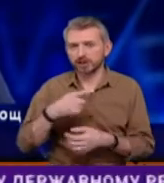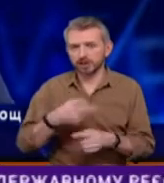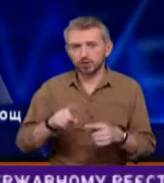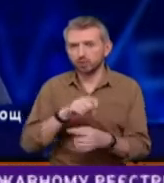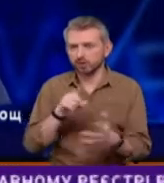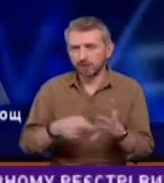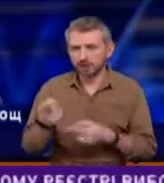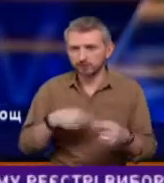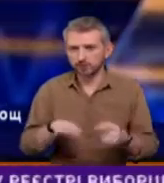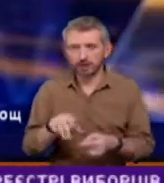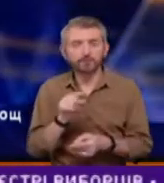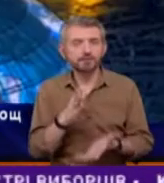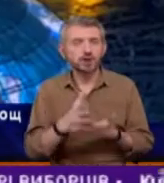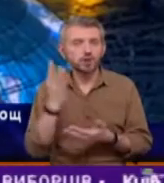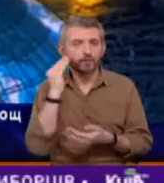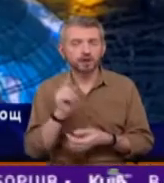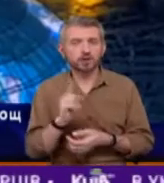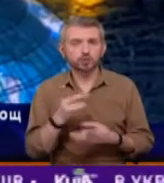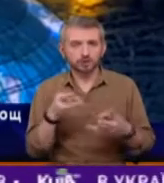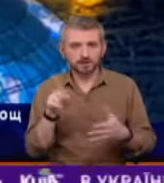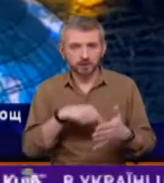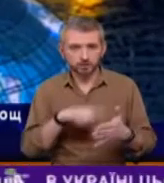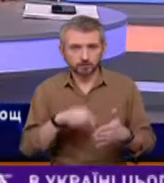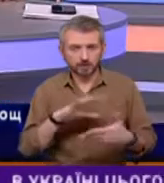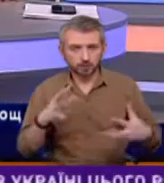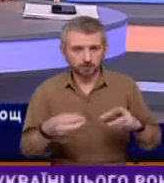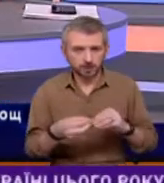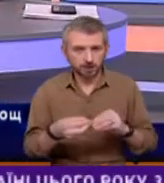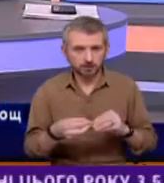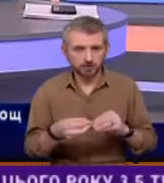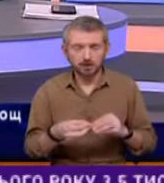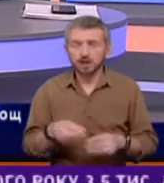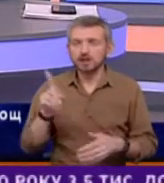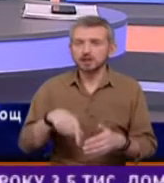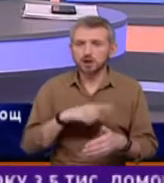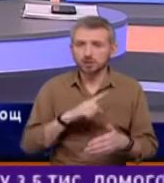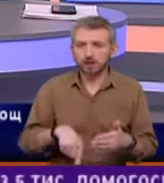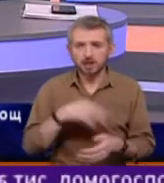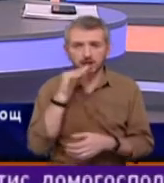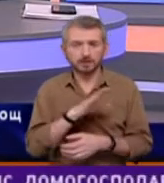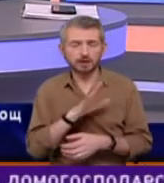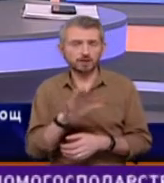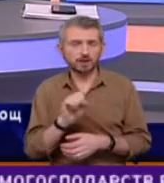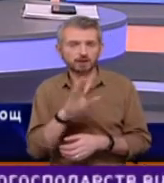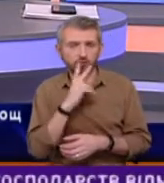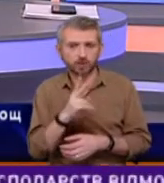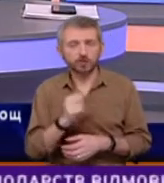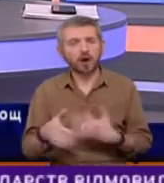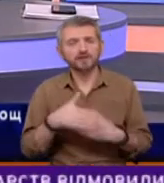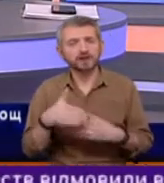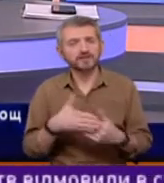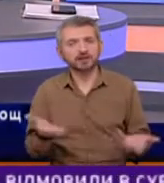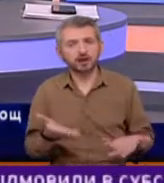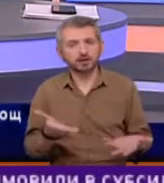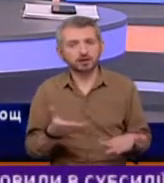не вертатися. Тобто ви маєте на увазі, що слід скасувати цей результат? Абсолютно. І більше не шукати, скасувати, і сказати і... Євробачення, що ми, а санкції які,